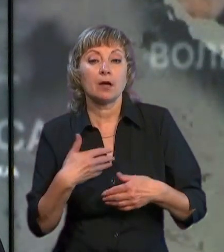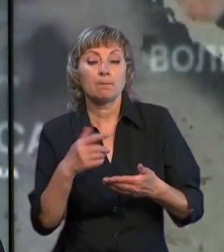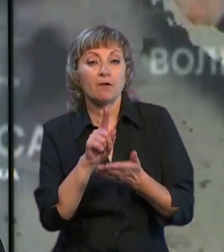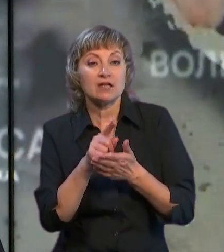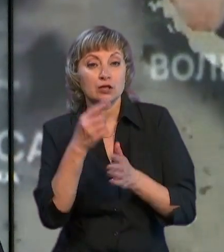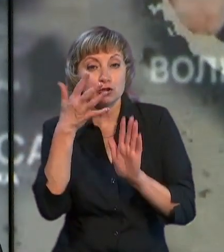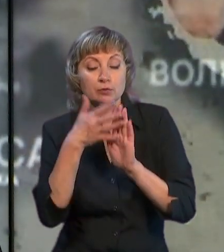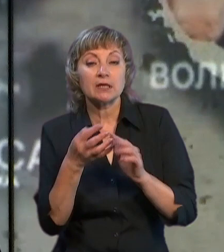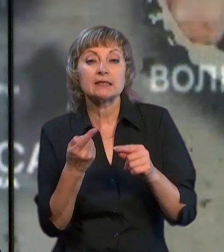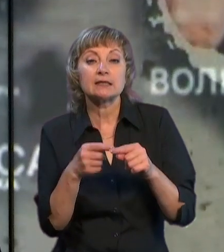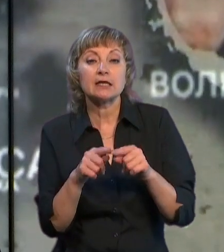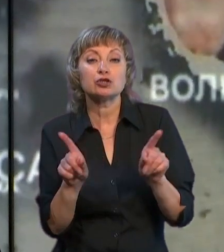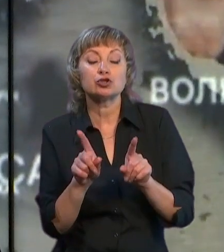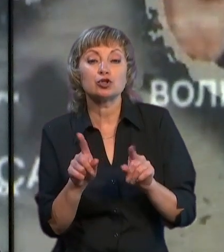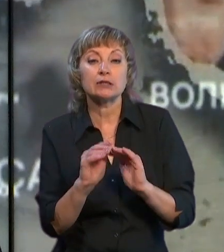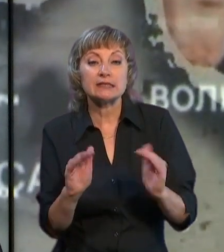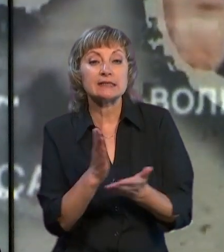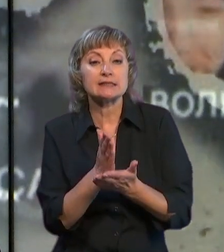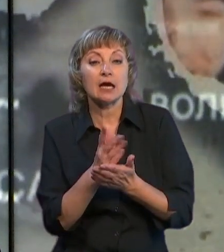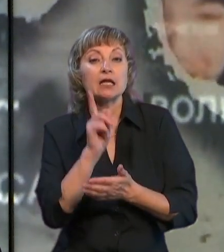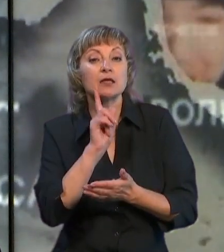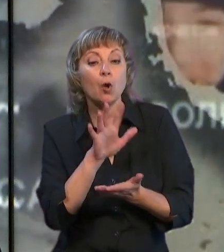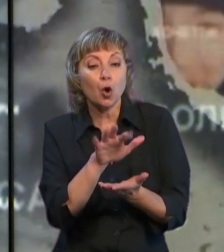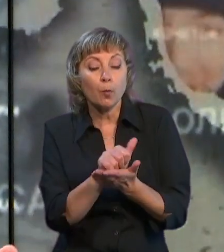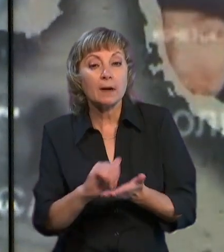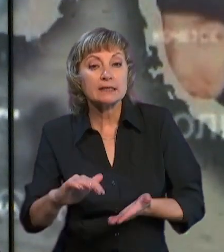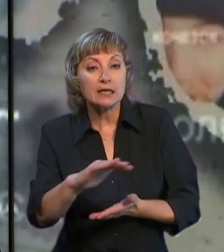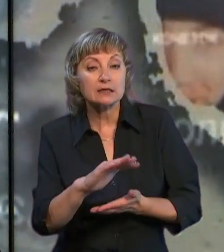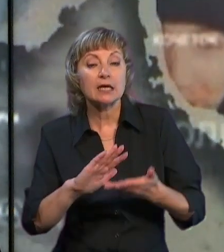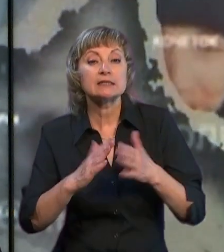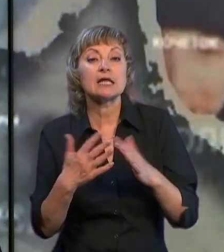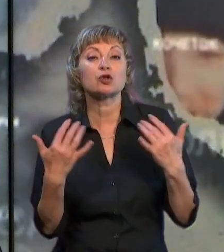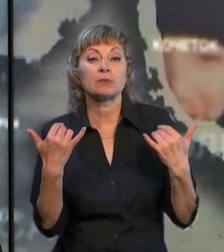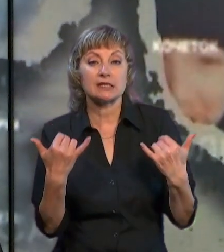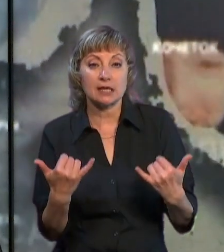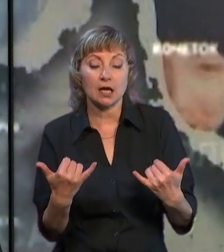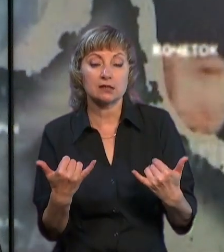те, що якщо дітки знаходяться на тимчасово окупованих територіях станом на зараз,